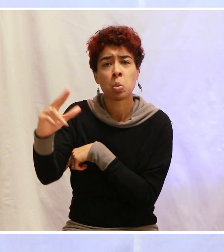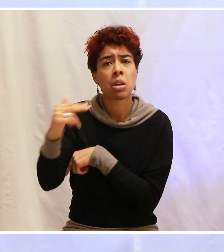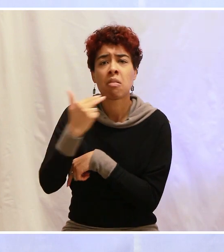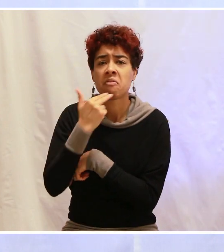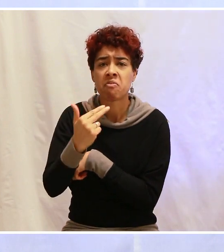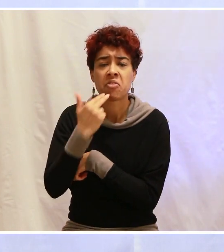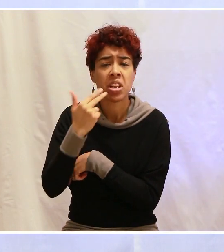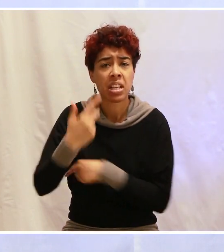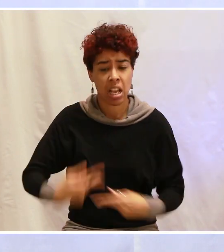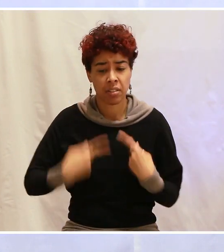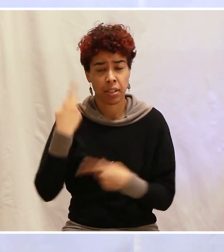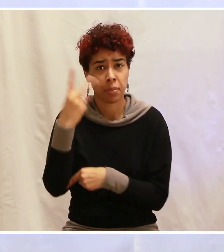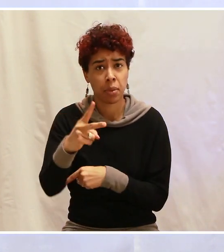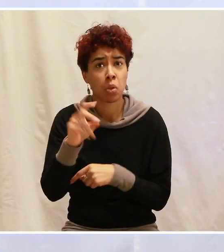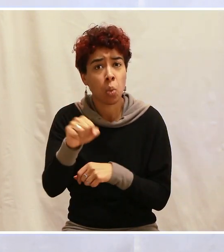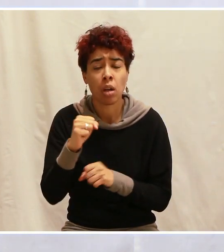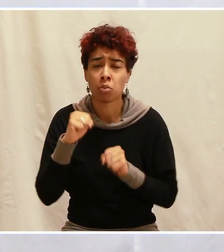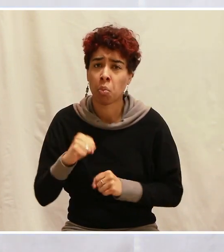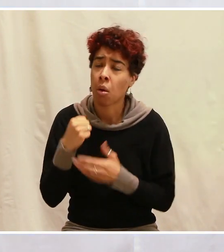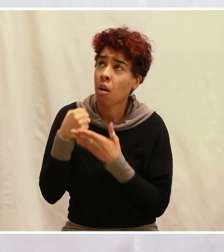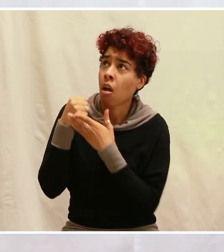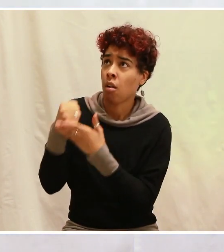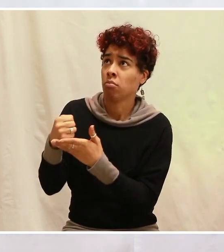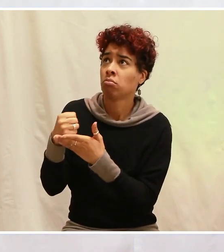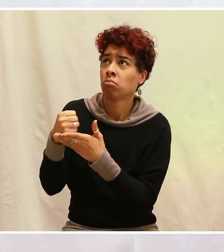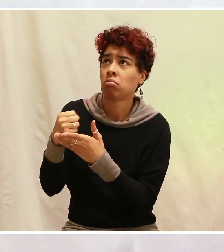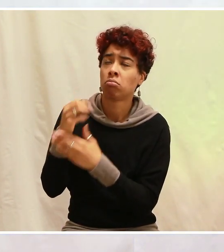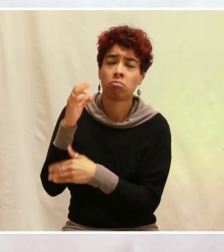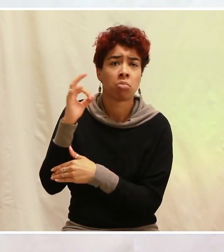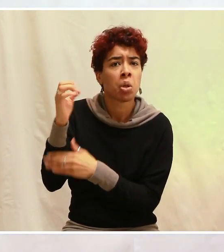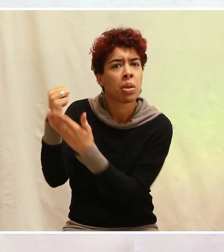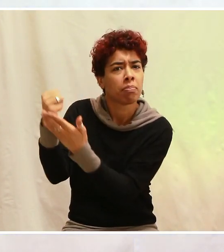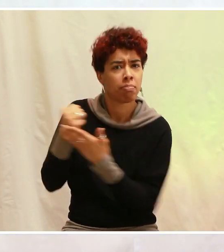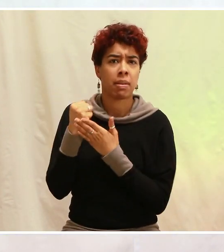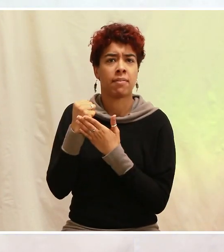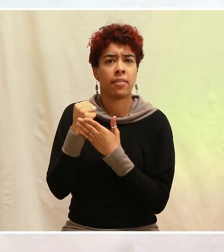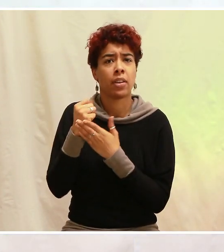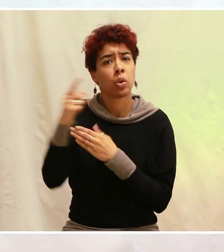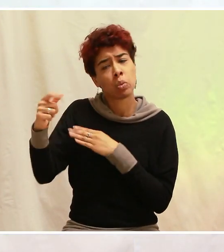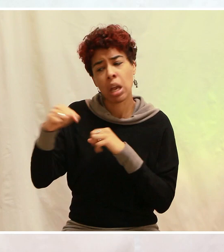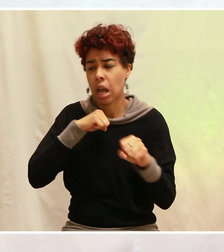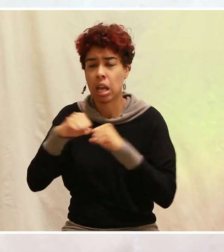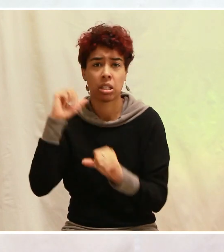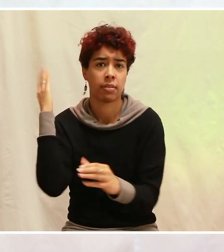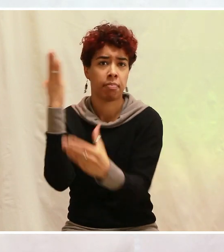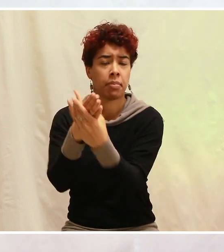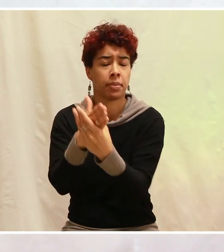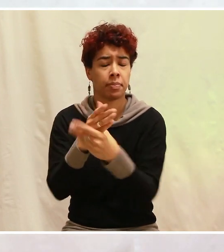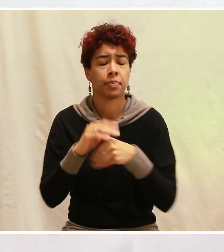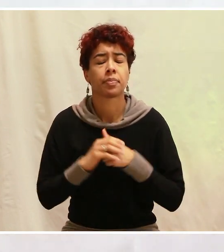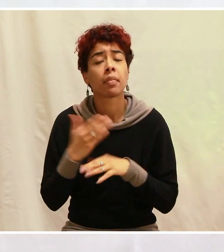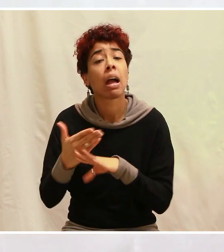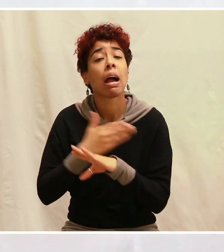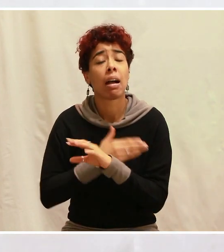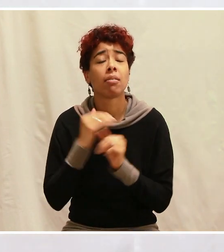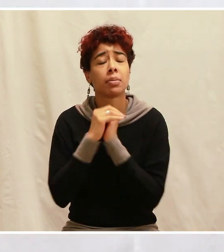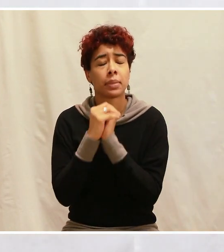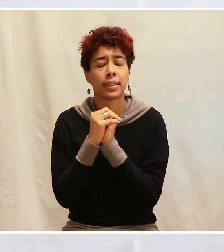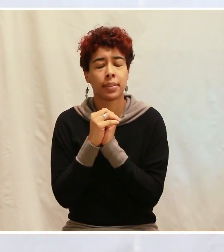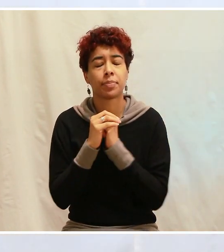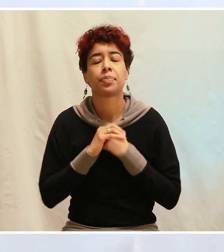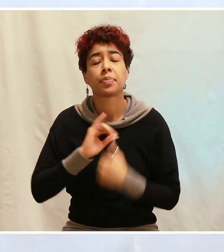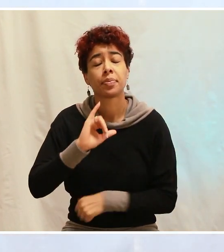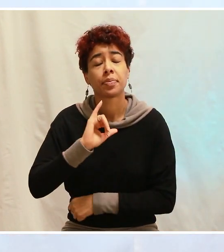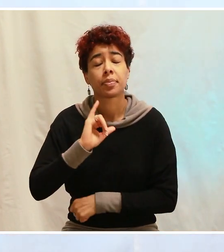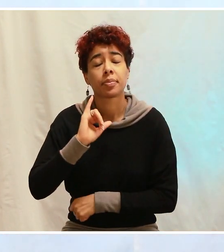vie. Tu peux t'appuyer sur lui par la foi. Dieu est agissant. Pour conclure, avant de prier, Jean 15, verset